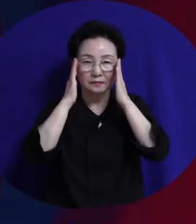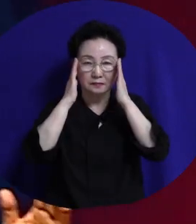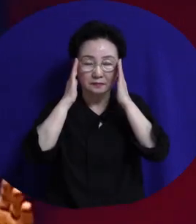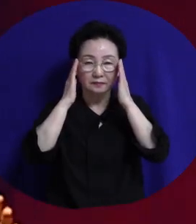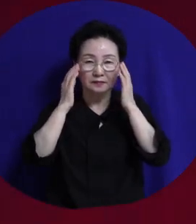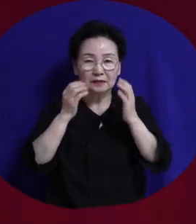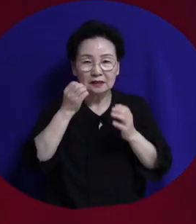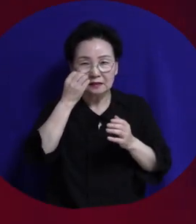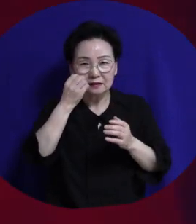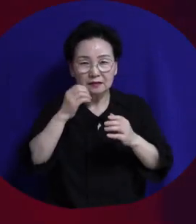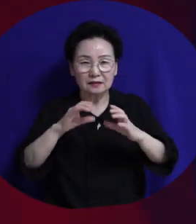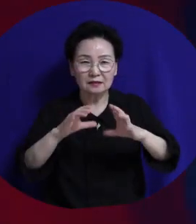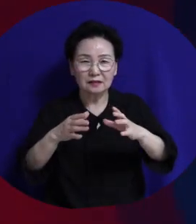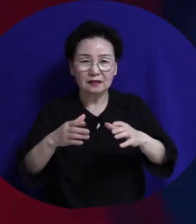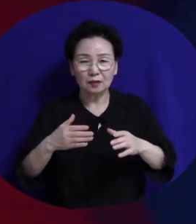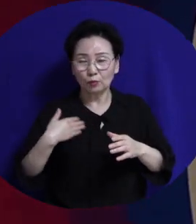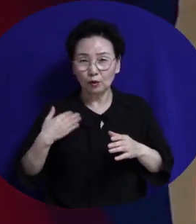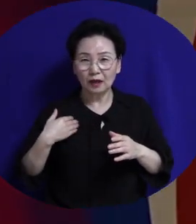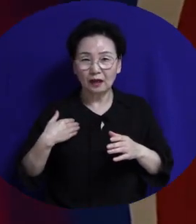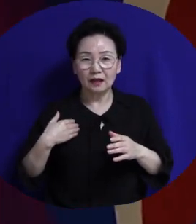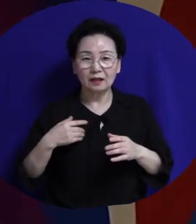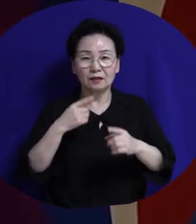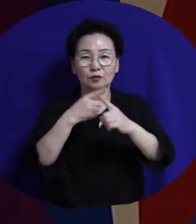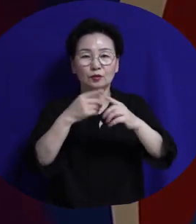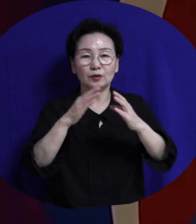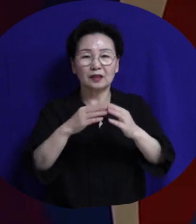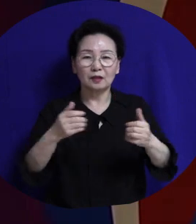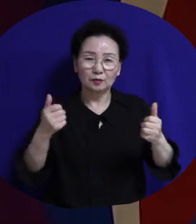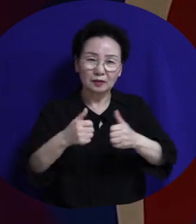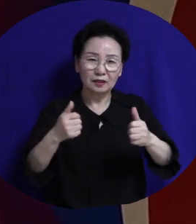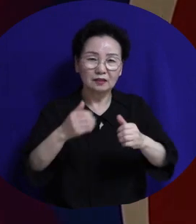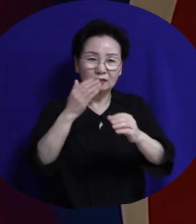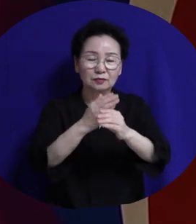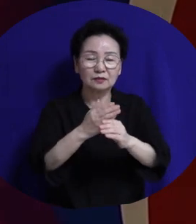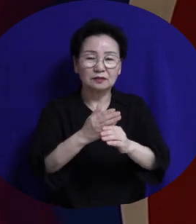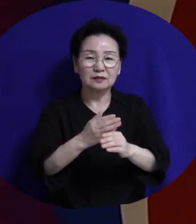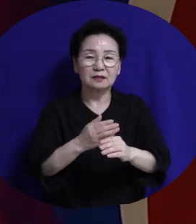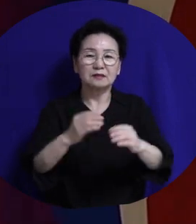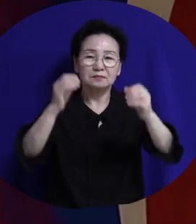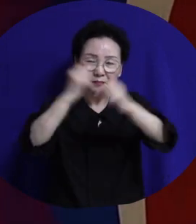그게 신령한 세계를 모르니까는 교회가 회의를 하다가 망하는 겁니다.